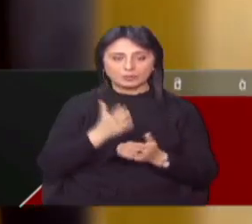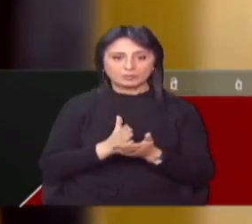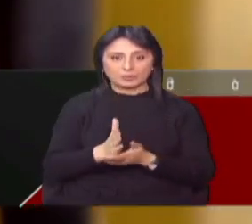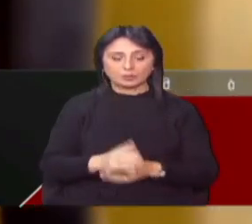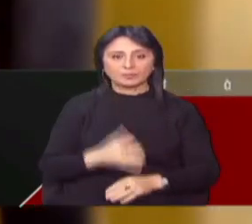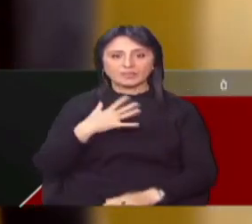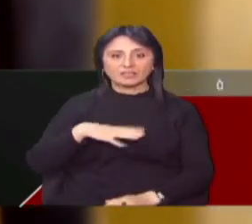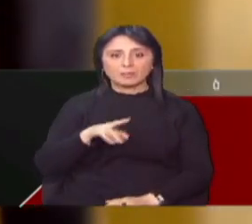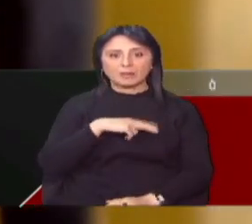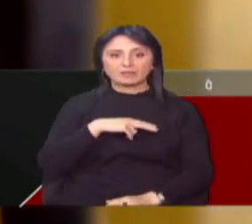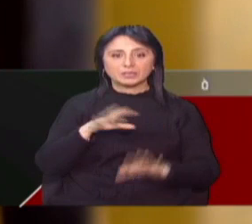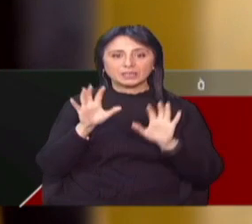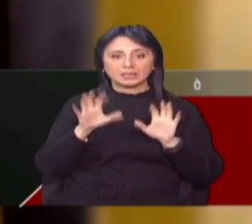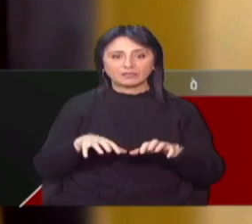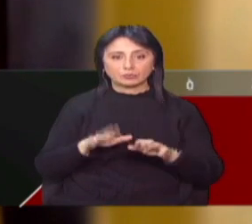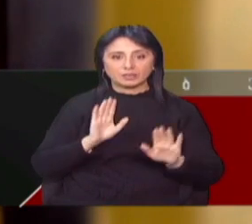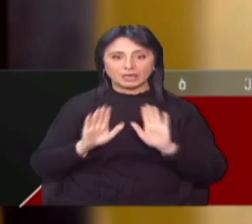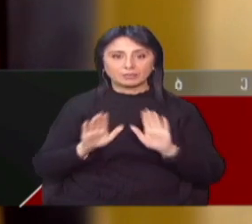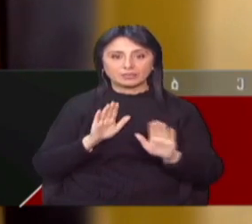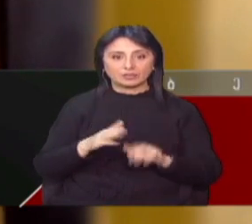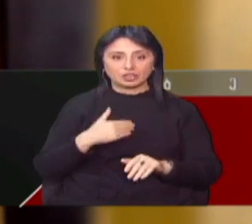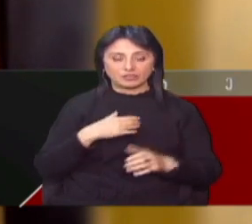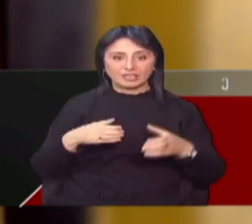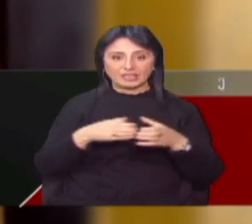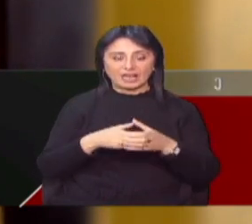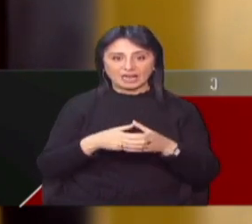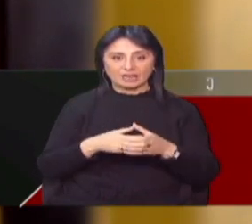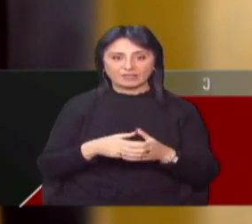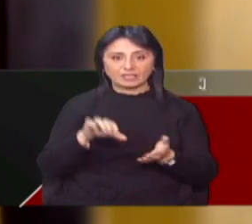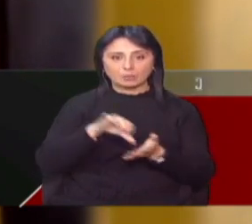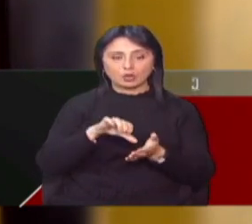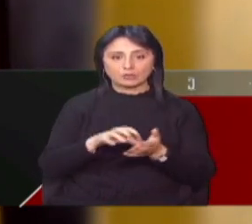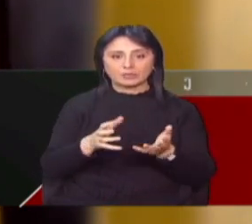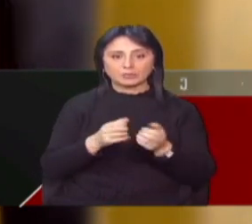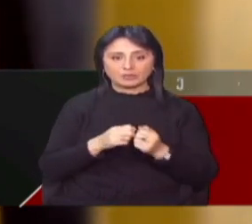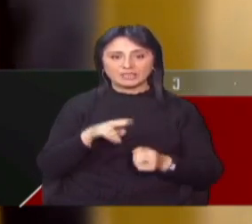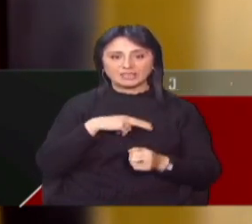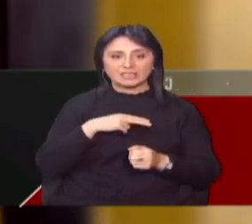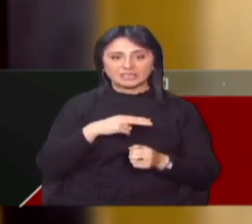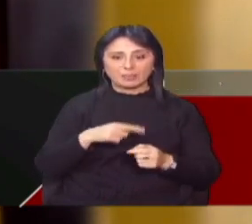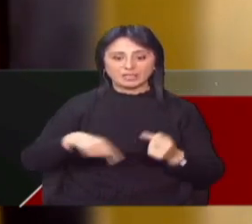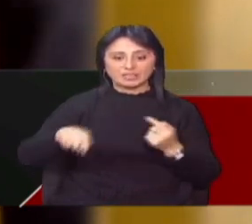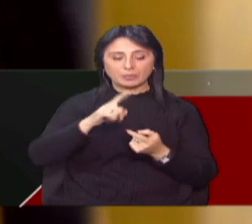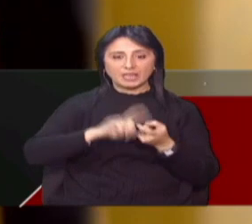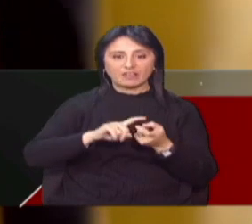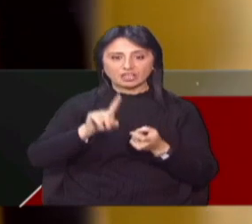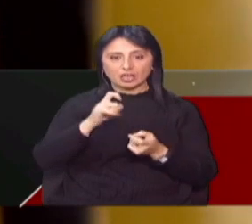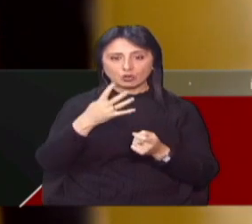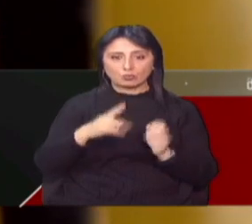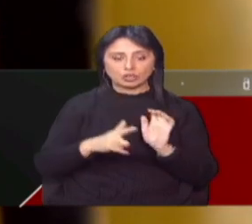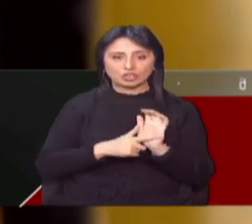მიმართულებით. საქართველოს პარლამენტის თავმჯდომარის ხელმძღვანელობით ჩვენი დელეგაცია მონაწილეობას მიიღებს საპარლამენტო შორისო კავშირის